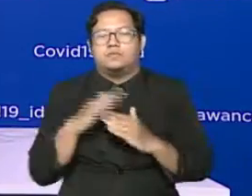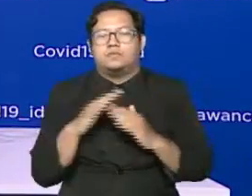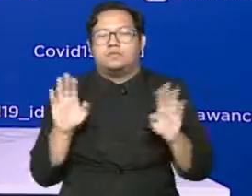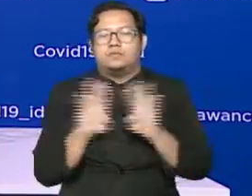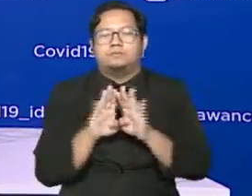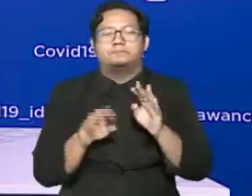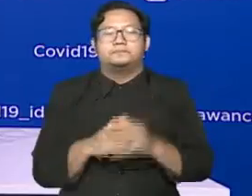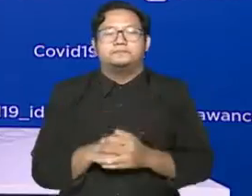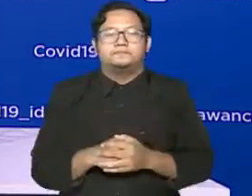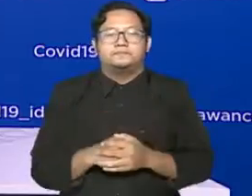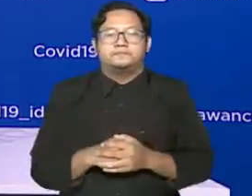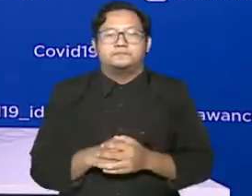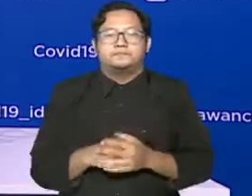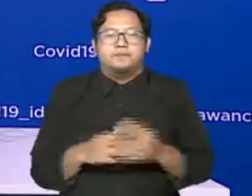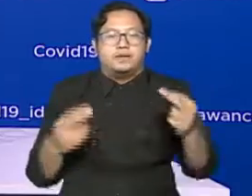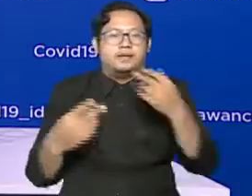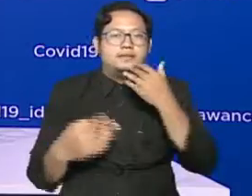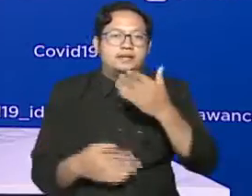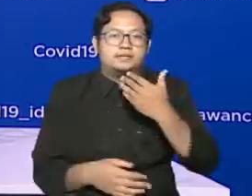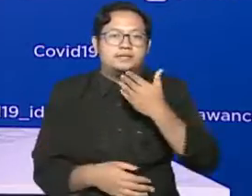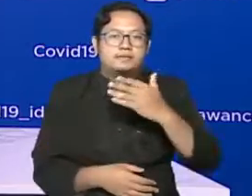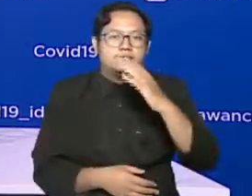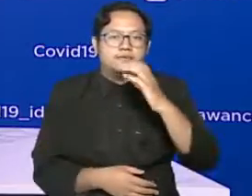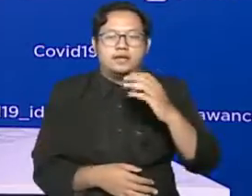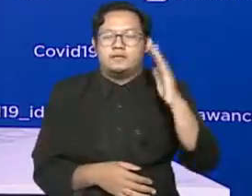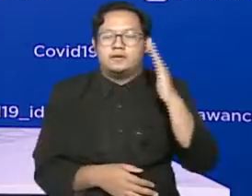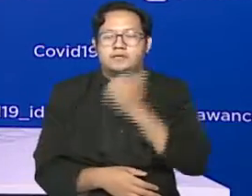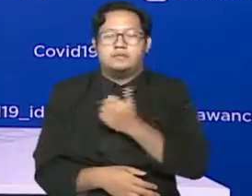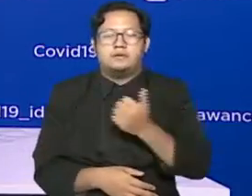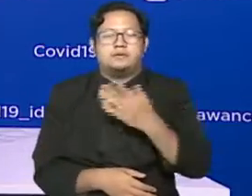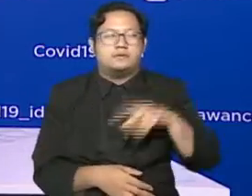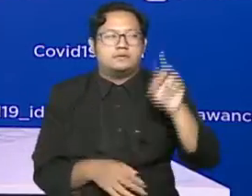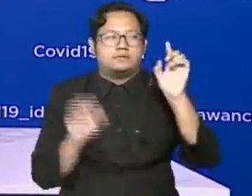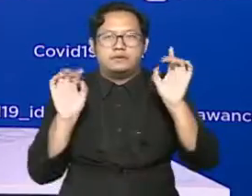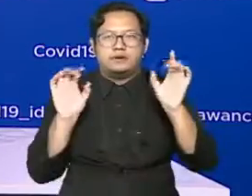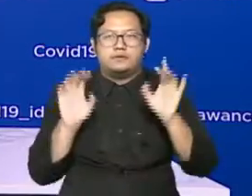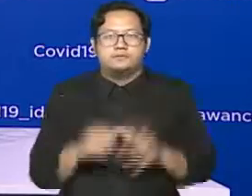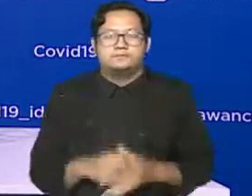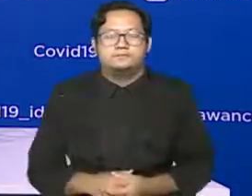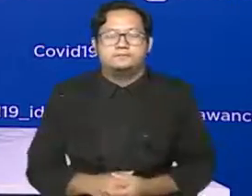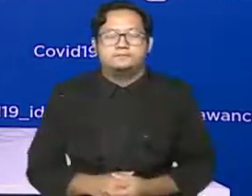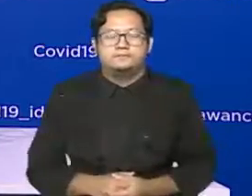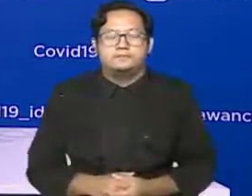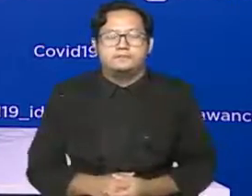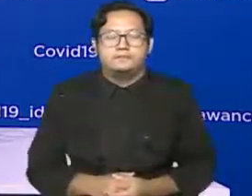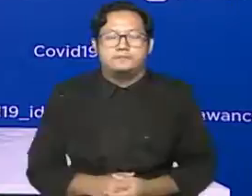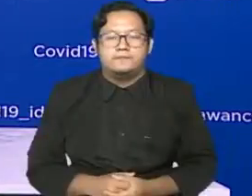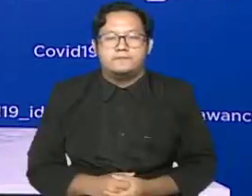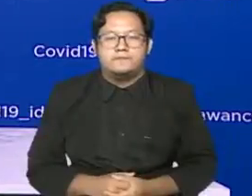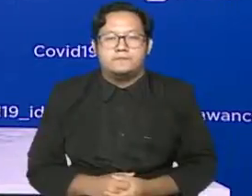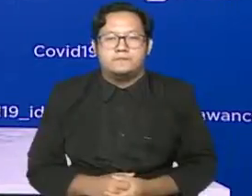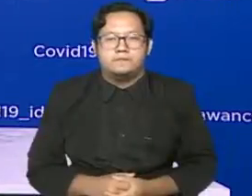lagi terima kasih perhatiannya Selamat sore wassalamu'alaikum warahmatullahi wabarakatuh